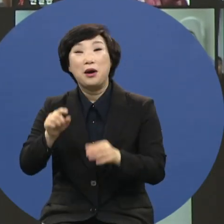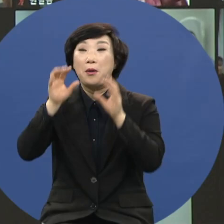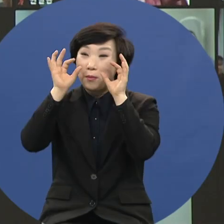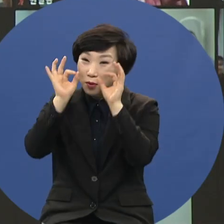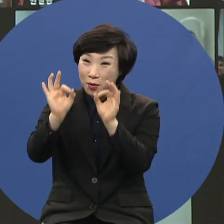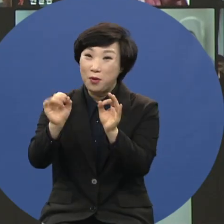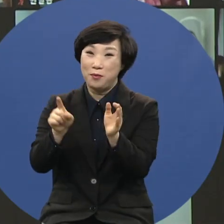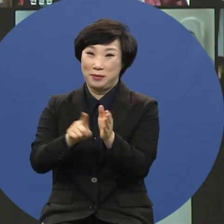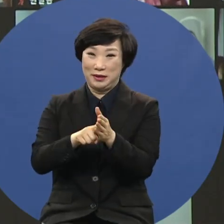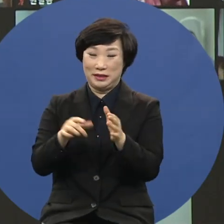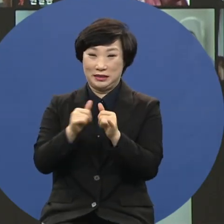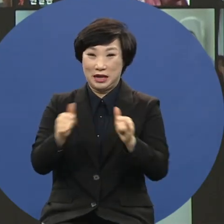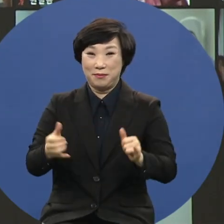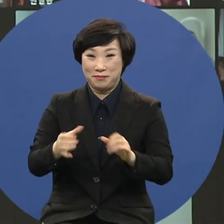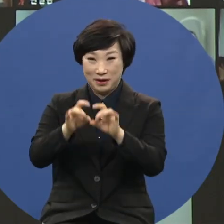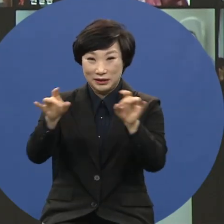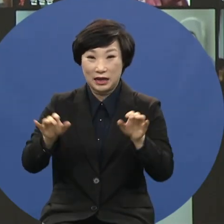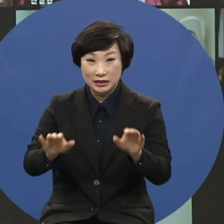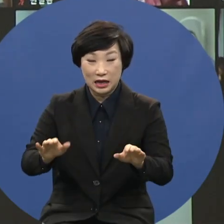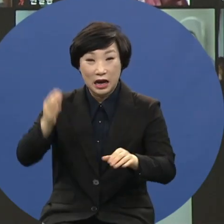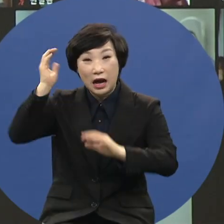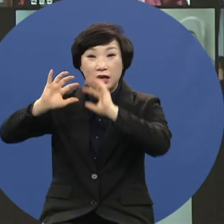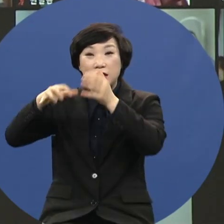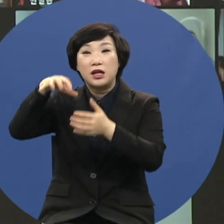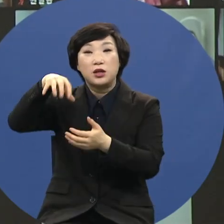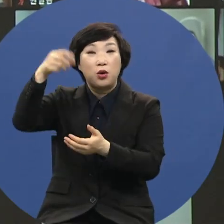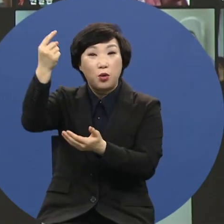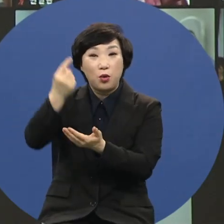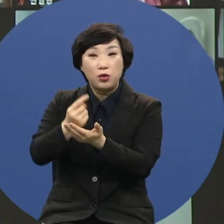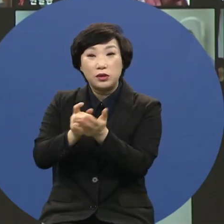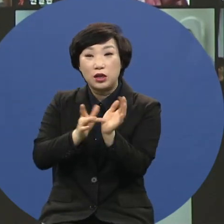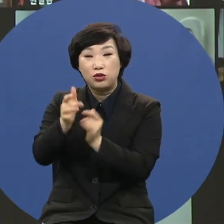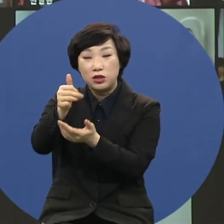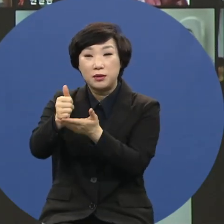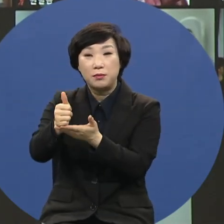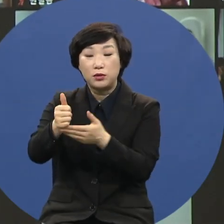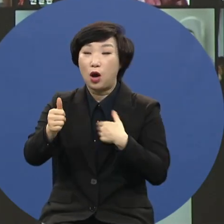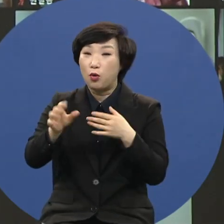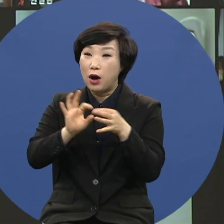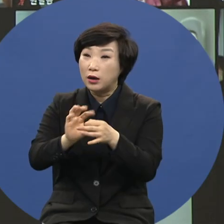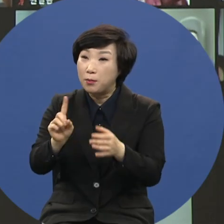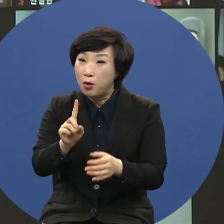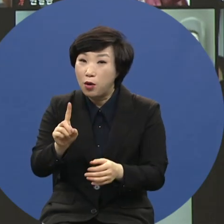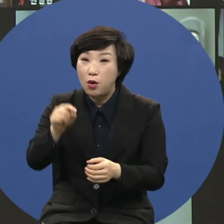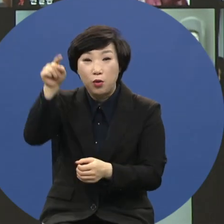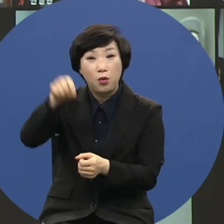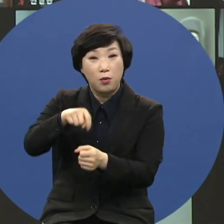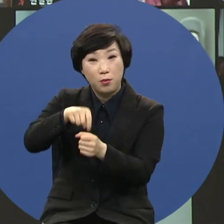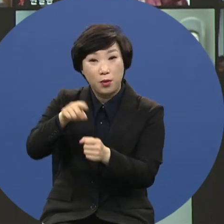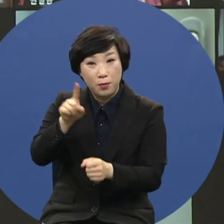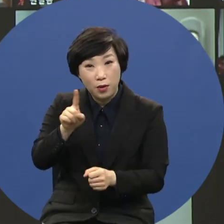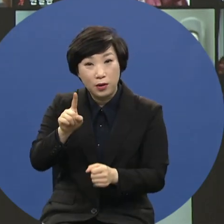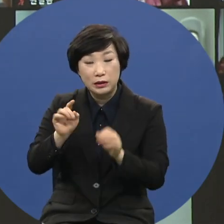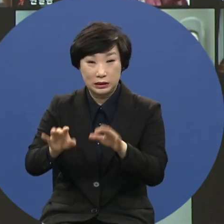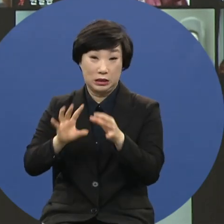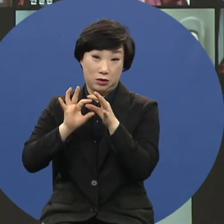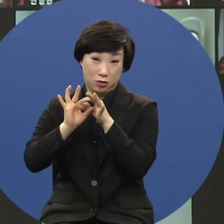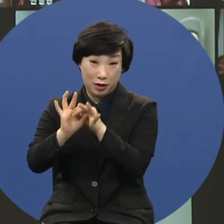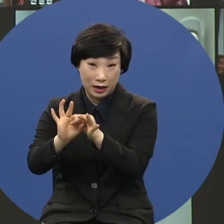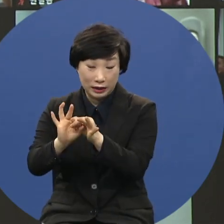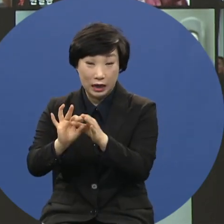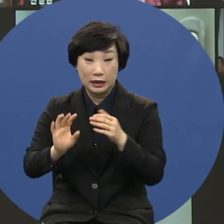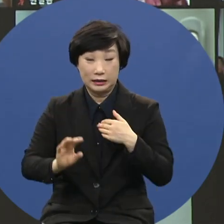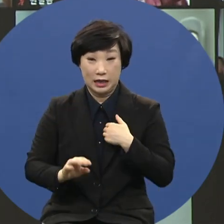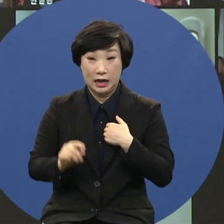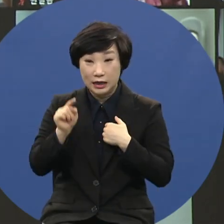자마다. 하늘에서 온 예수가 왜 왔느냐? 나와 무슨 상관이 있느냐? 그 상관과